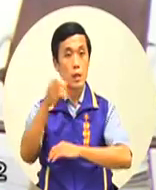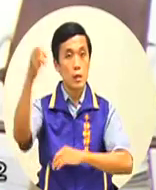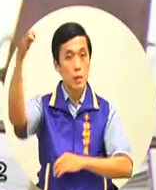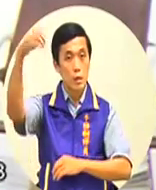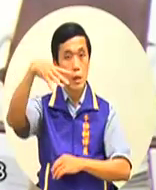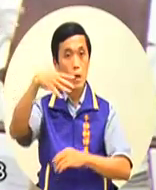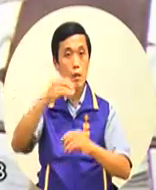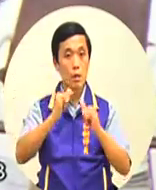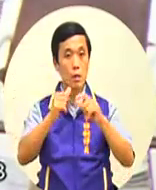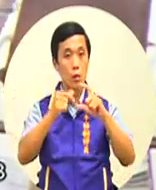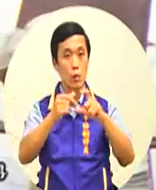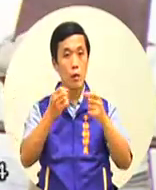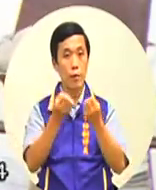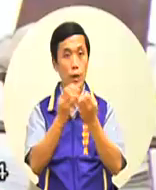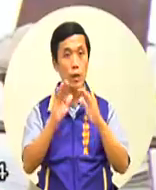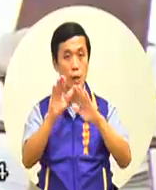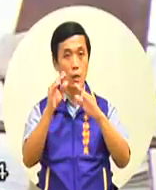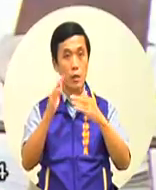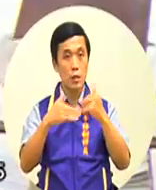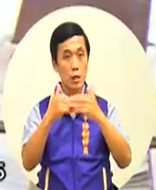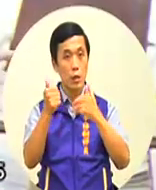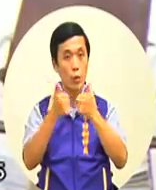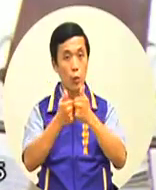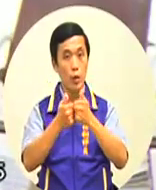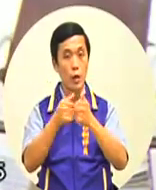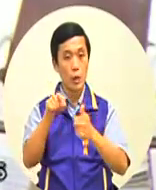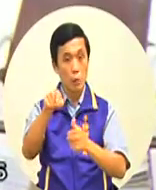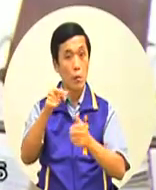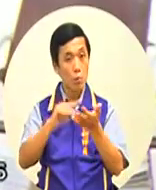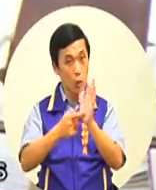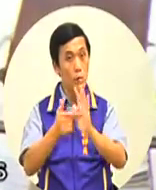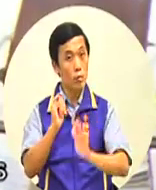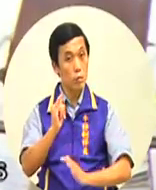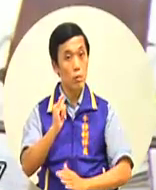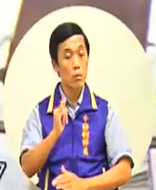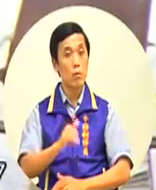协会，我们有做到这么好，就是说，因为